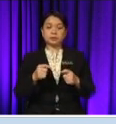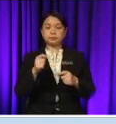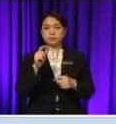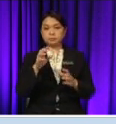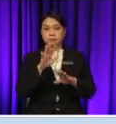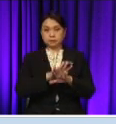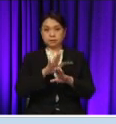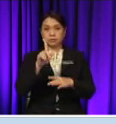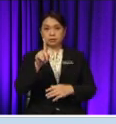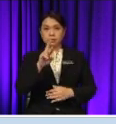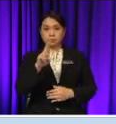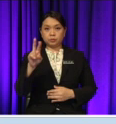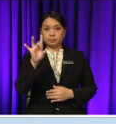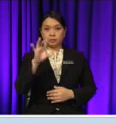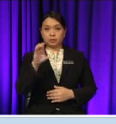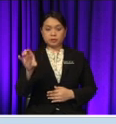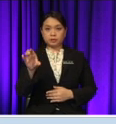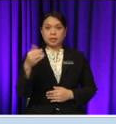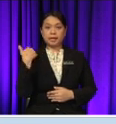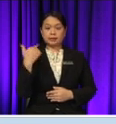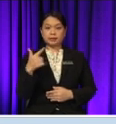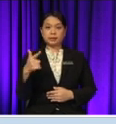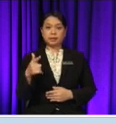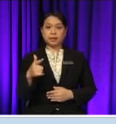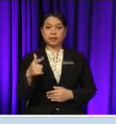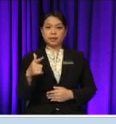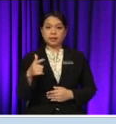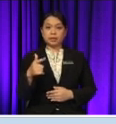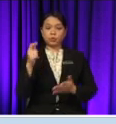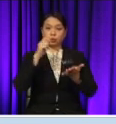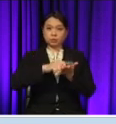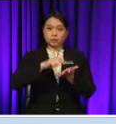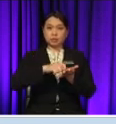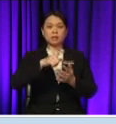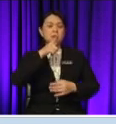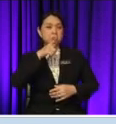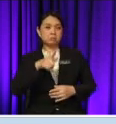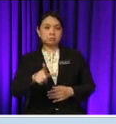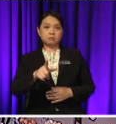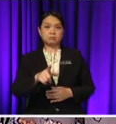dianggap sebagai hutang lapo hutang lapuk nih apa